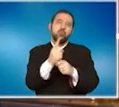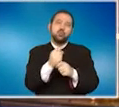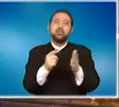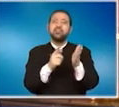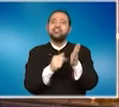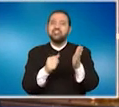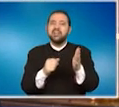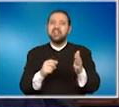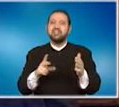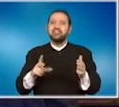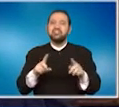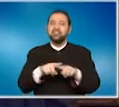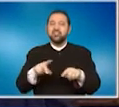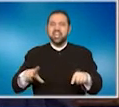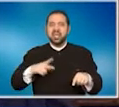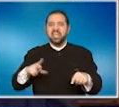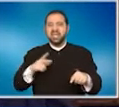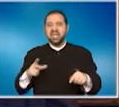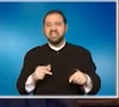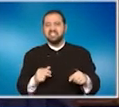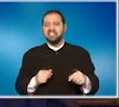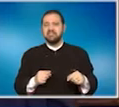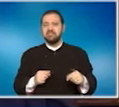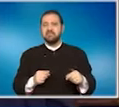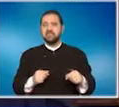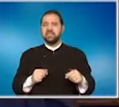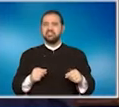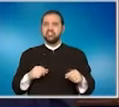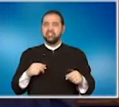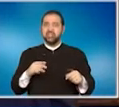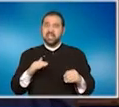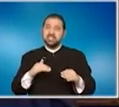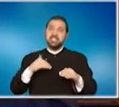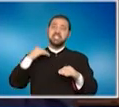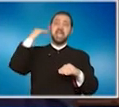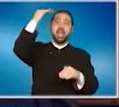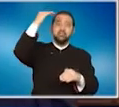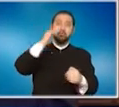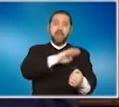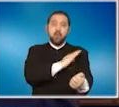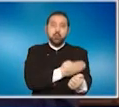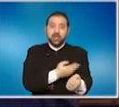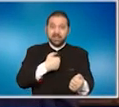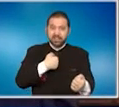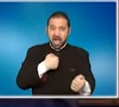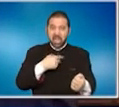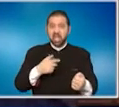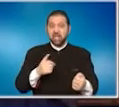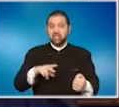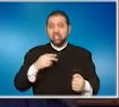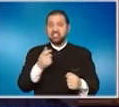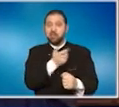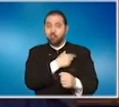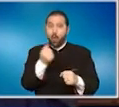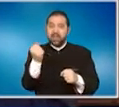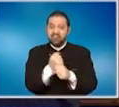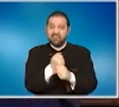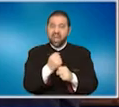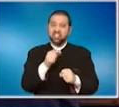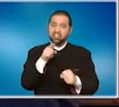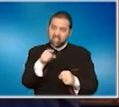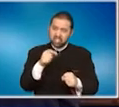ceri ceea ce e imposibil. Că de multe ori ceea ce e posibil, faci tu. Când e ceva posibil, faci tu, nu ceri. Dacă ne ajungi în